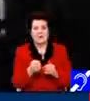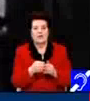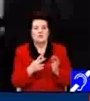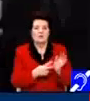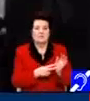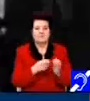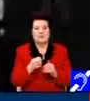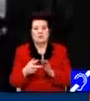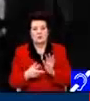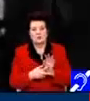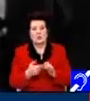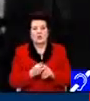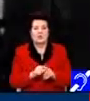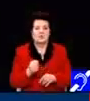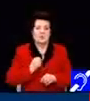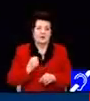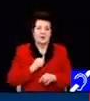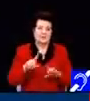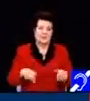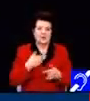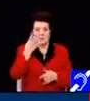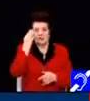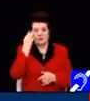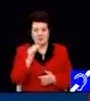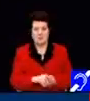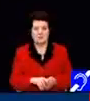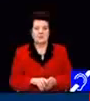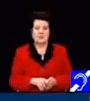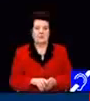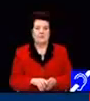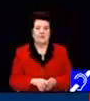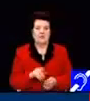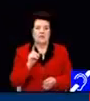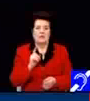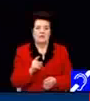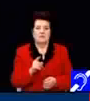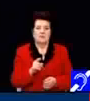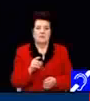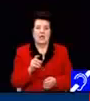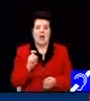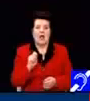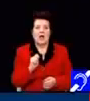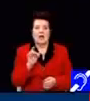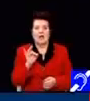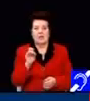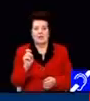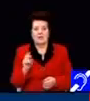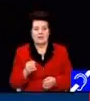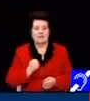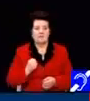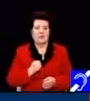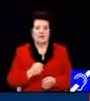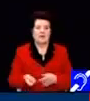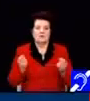1917-1918 ia parte la organizarea armatei. Crearea armatei moldovenești, într-o vreme de anarhie militar care era atunci în Basarabia,